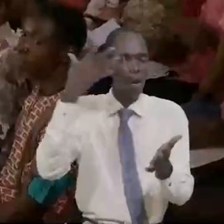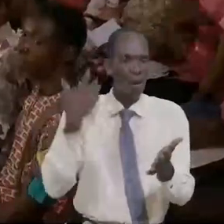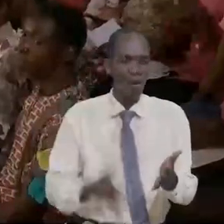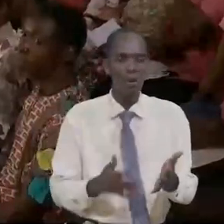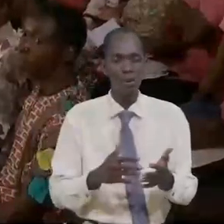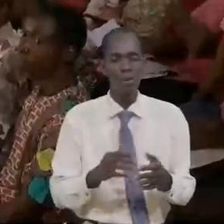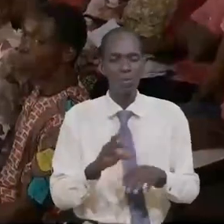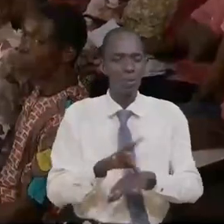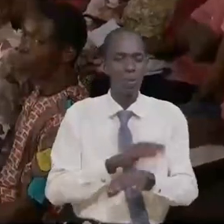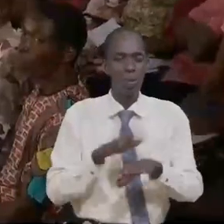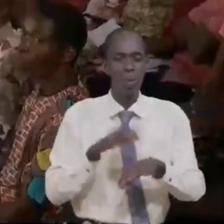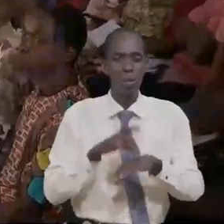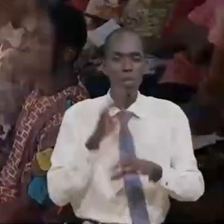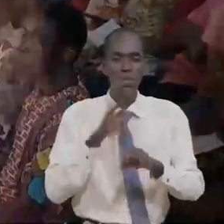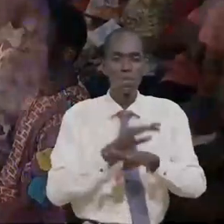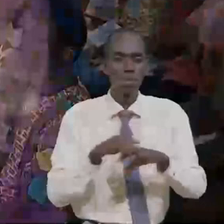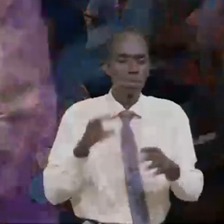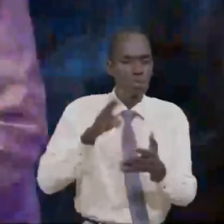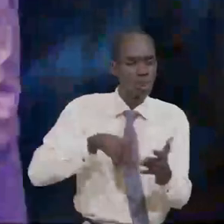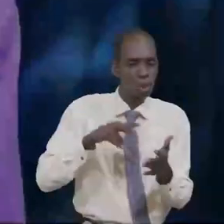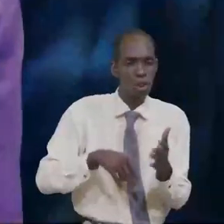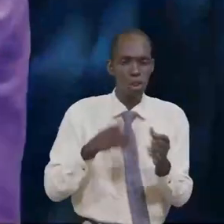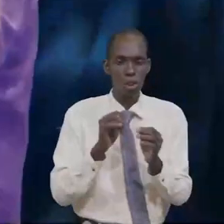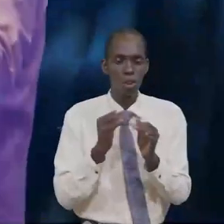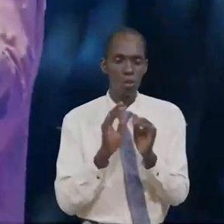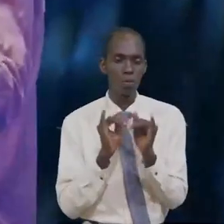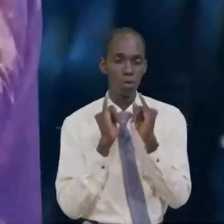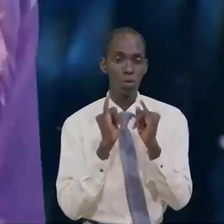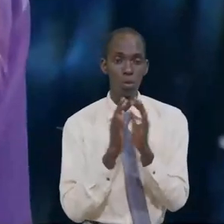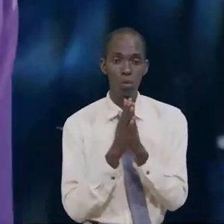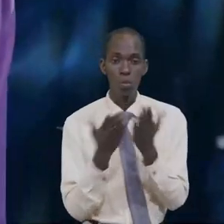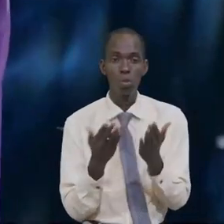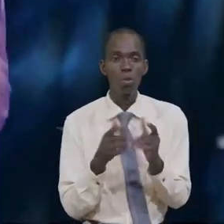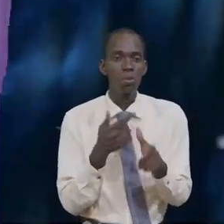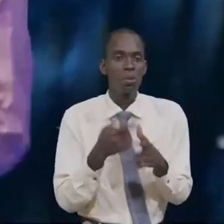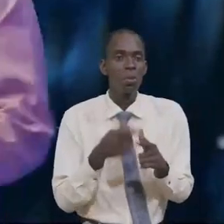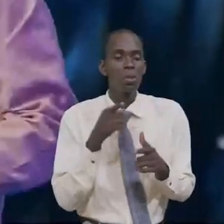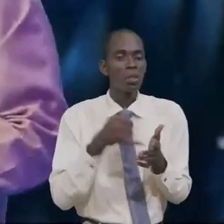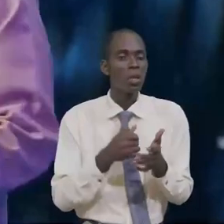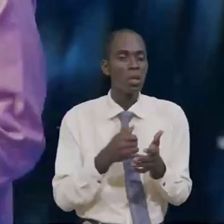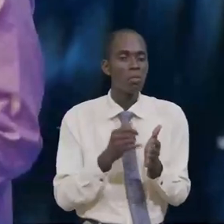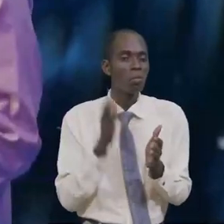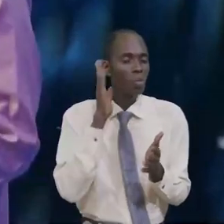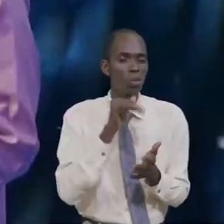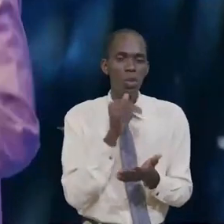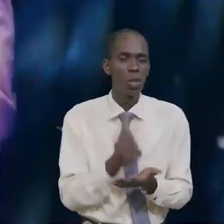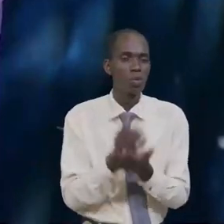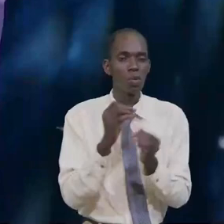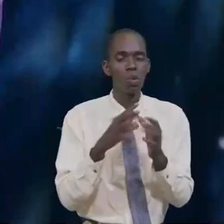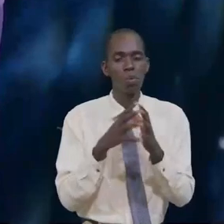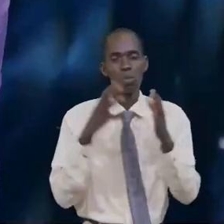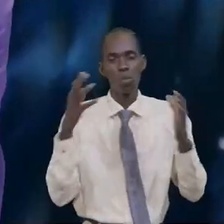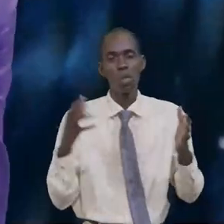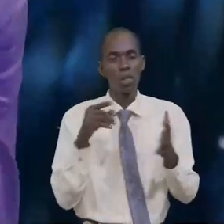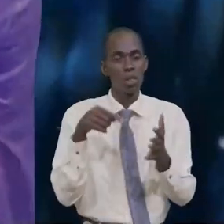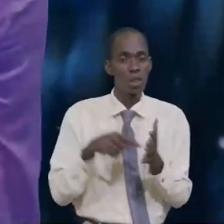et pour savoir comment s'en servir ça ne t'amènera pas loin que ce livre de la loi ça c'est le manuel